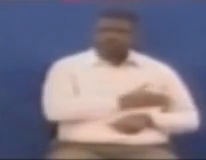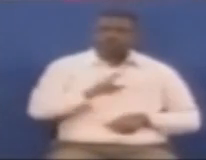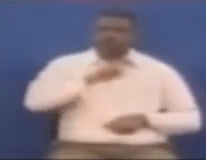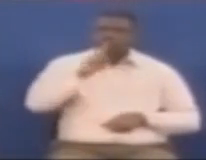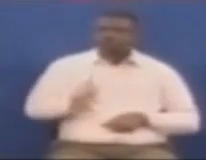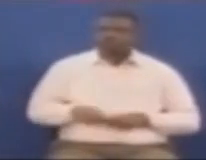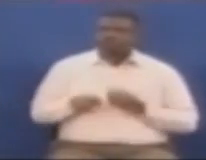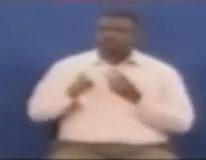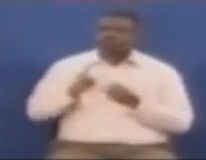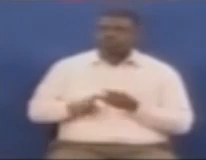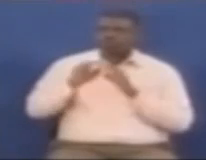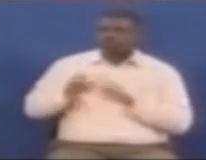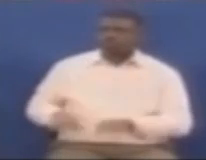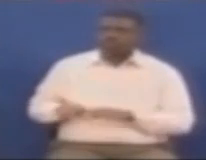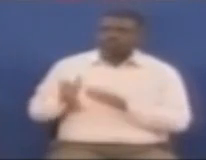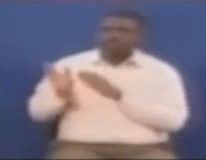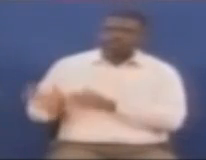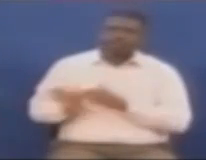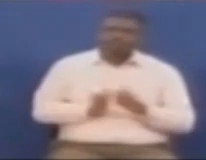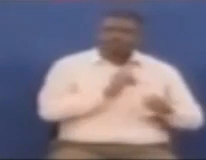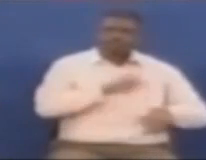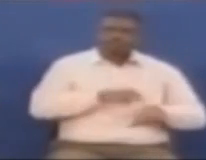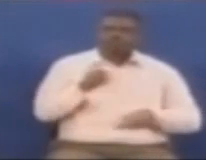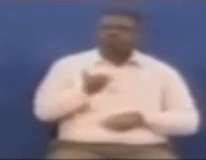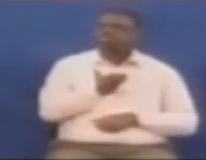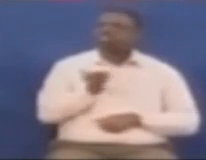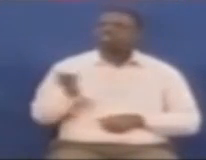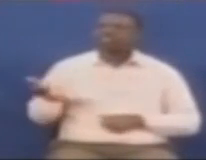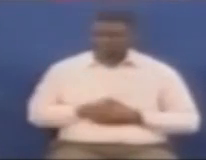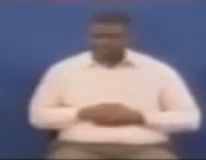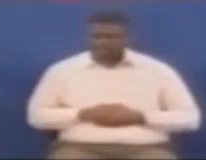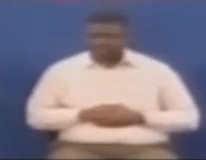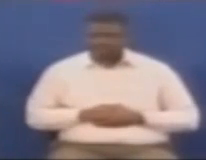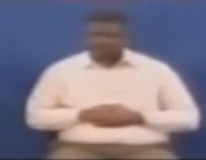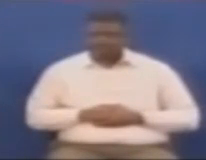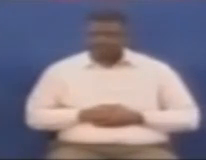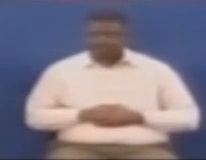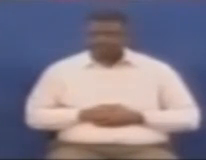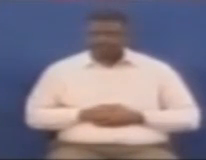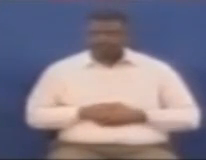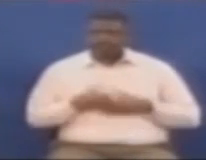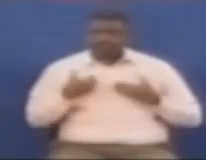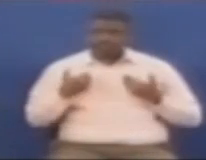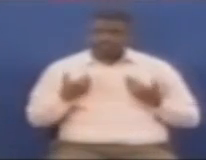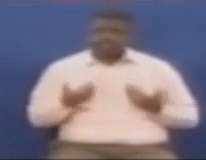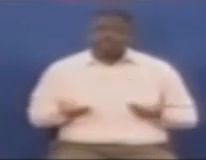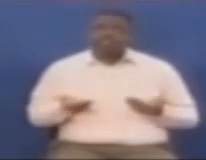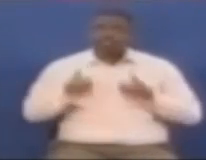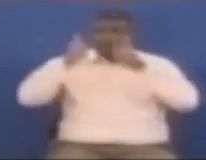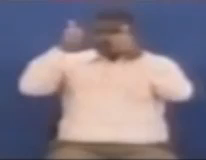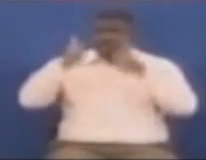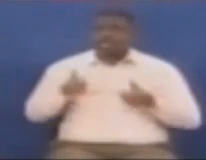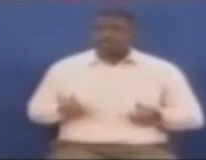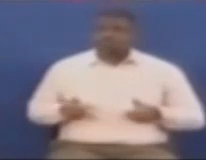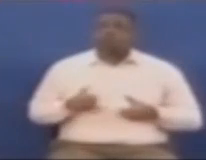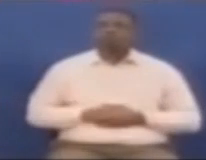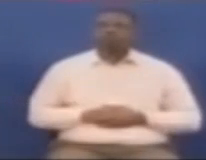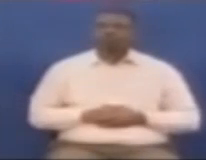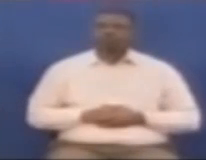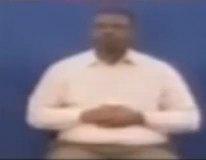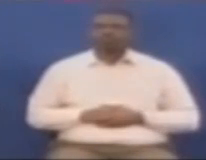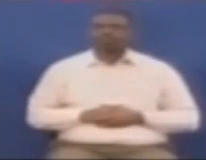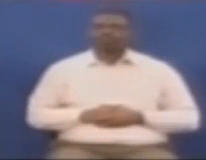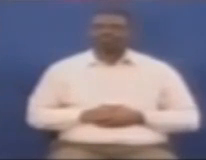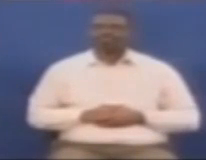basi tutapata mawakili binafsi wa kusimamia. Na